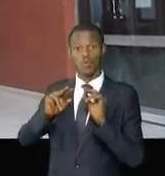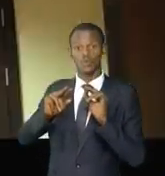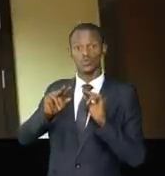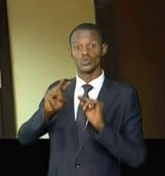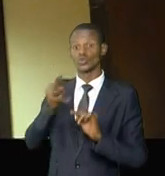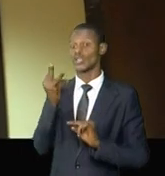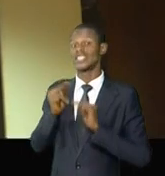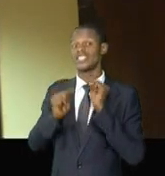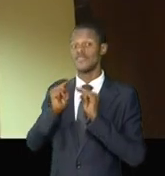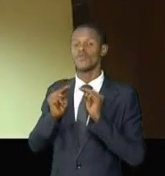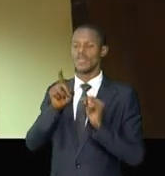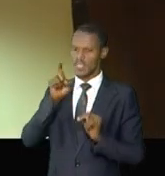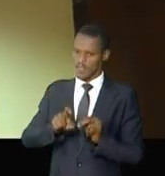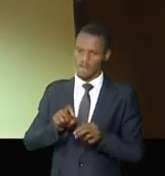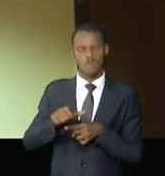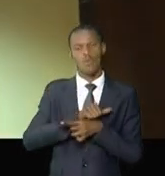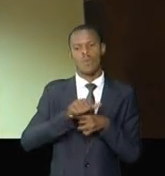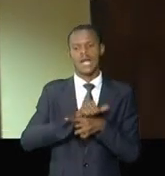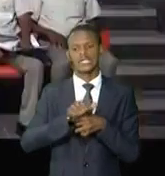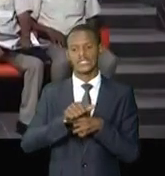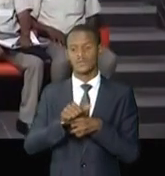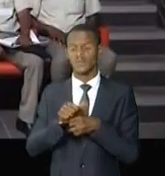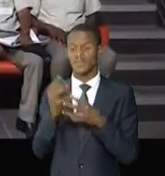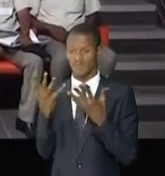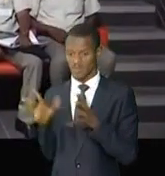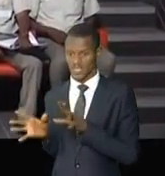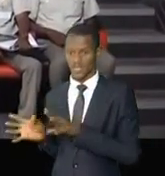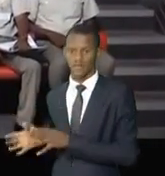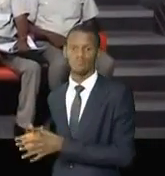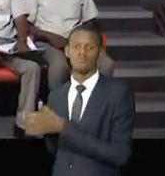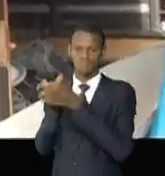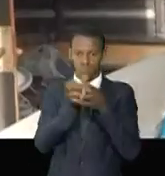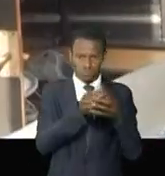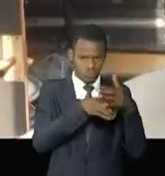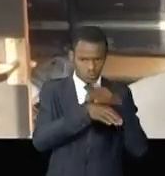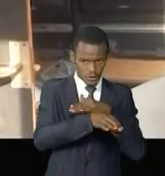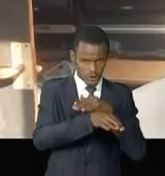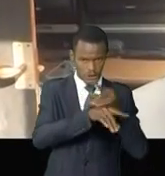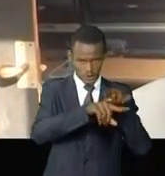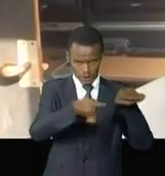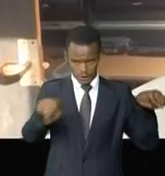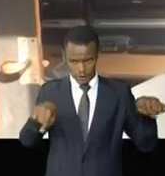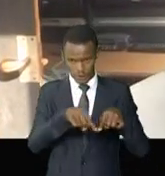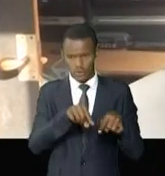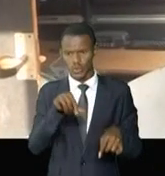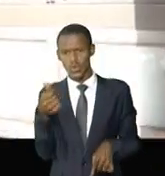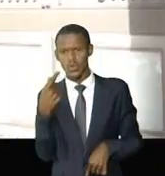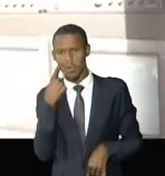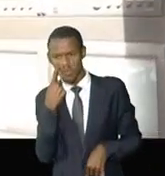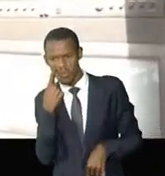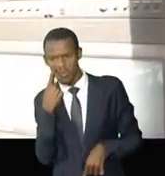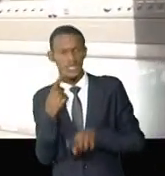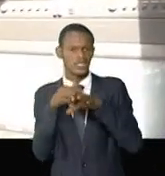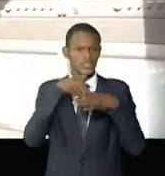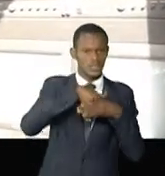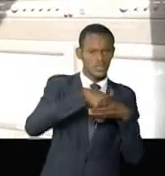théorique. Les sites du studio Maman Angebi, les studios mythiques de la radio-télévision nationale congolaise, la salle de machine, la